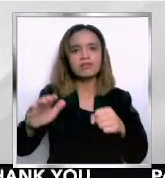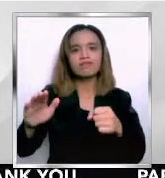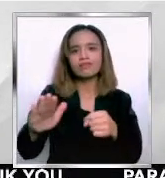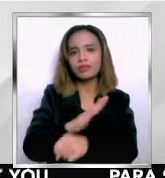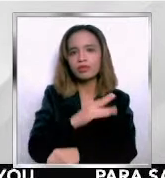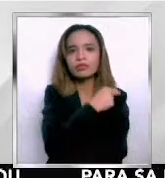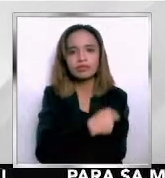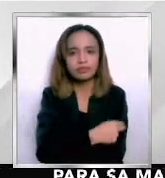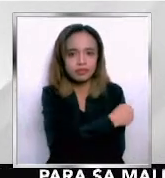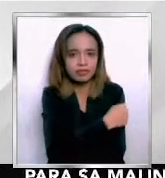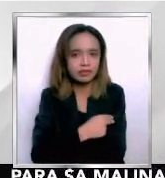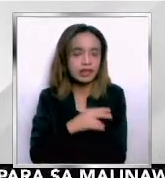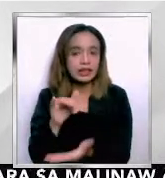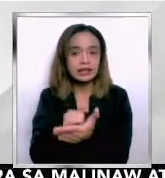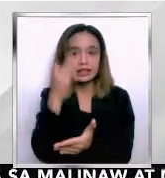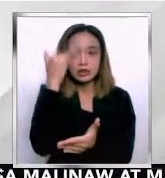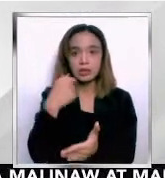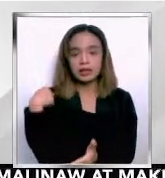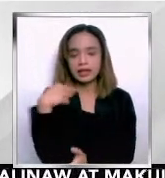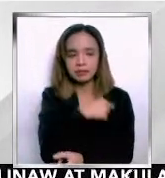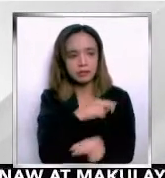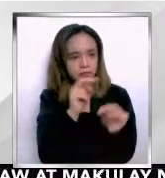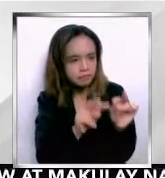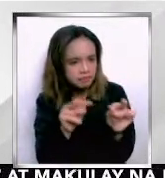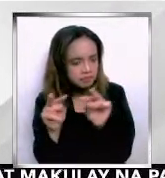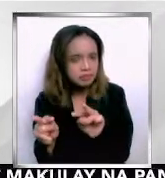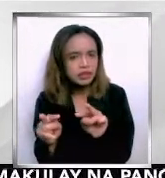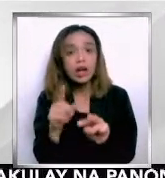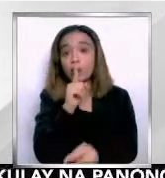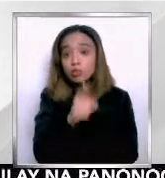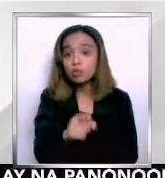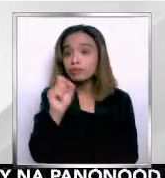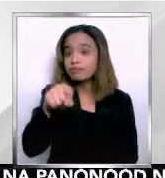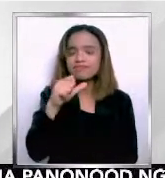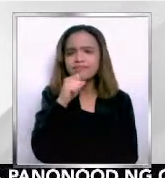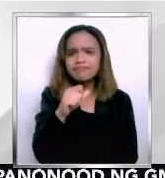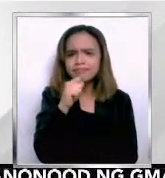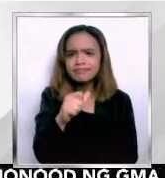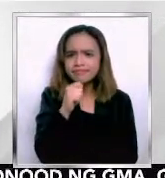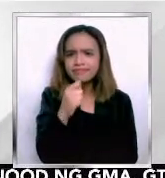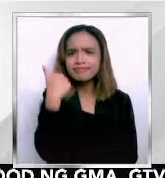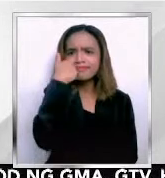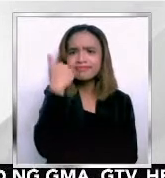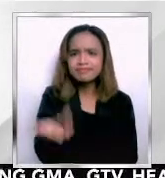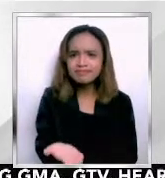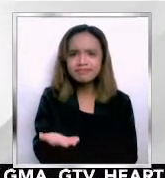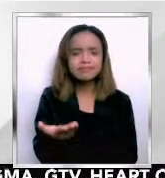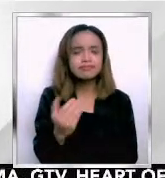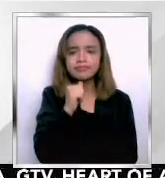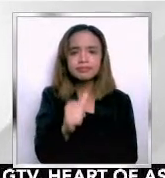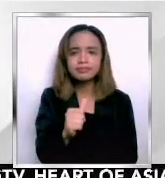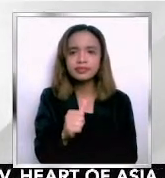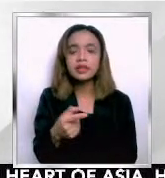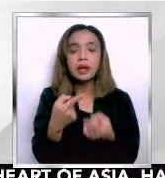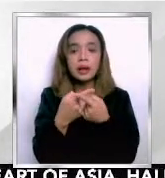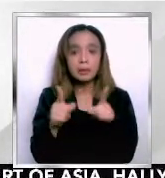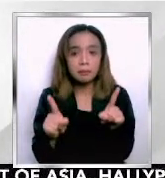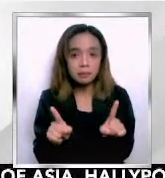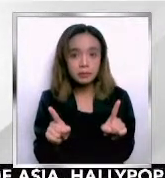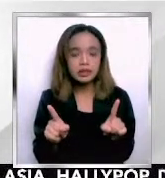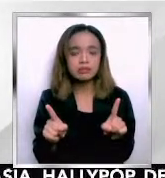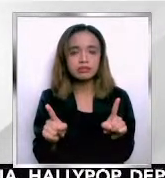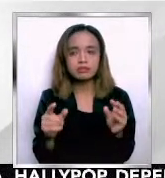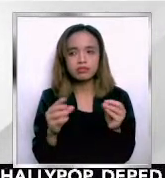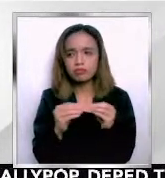kaya nakabantay kami. Although hindi siya nakakamatay kagaya ng Delta, hindi siya deadly. Pero dahil napaka-transmissible